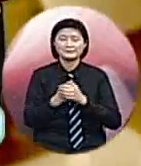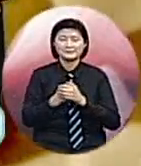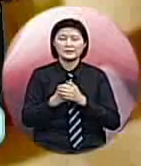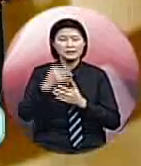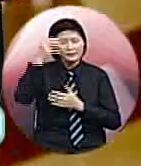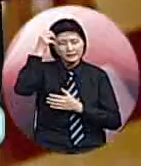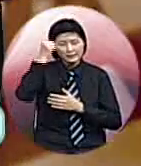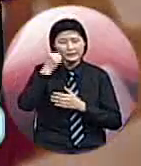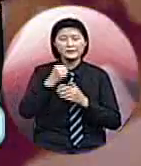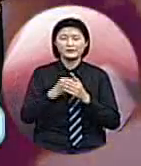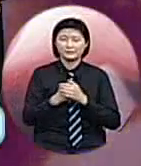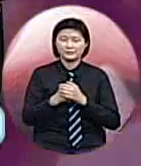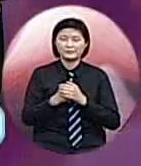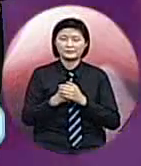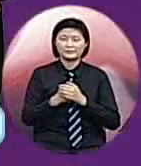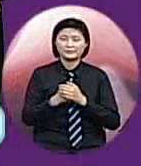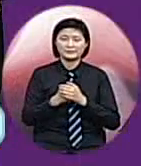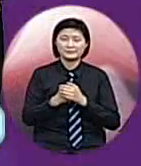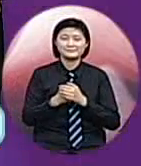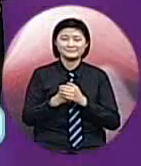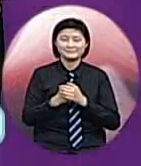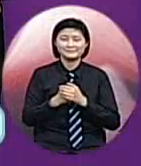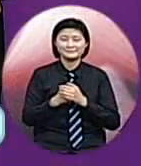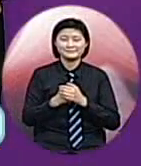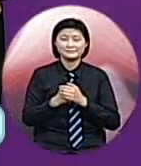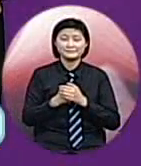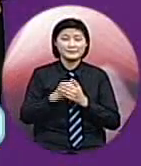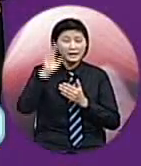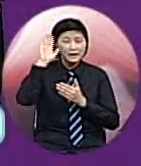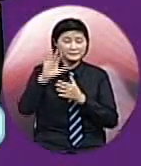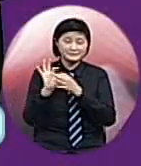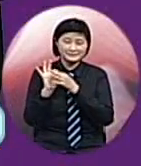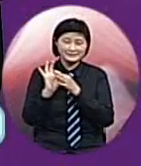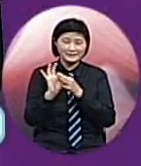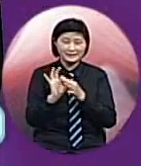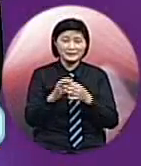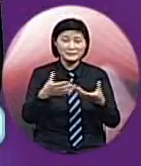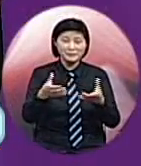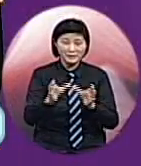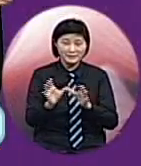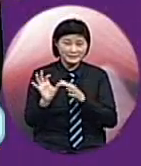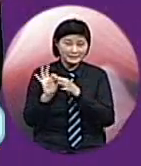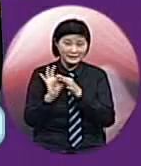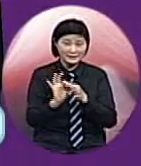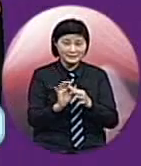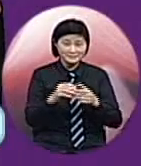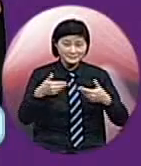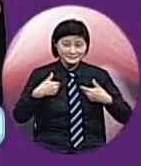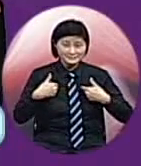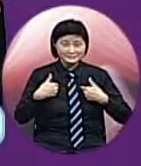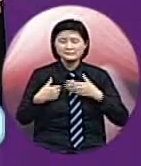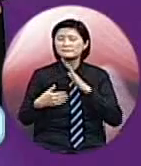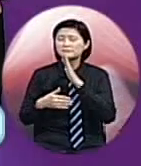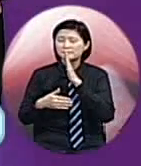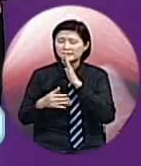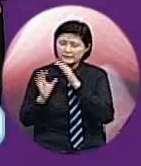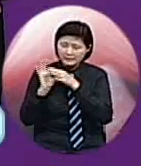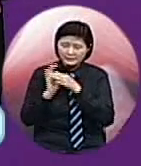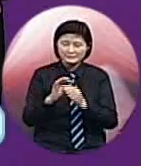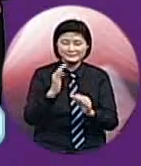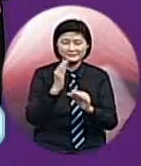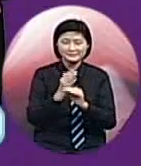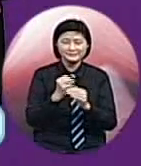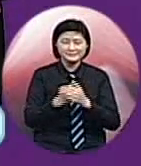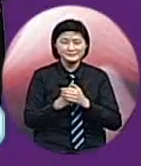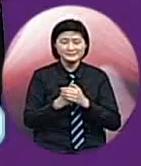잊어먹고 예. 친구들을 예. 기억하기가 예. 앞으로 예. 쭉 그 모임은 개 모임은 하셔야 되겠네요. 예, 계속 하고 있죠.